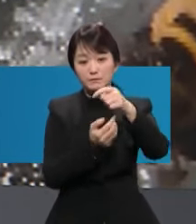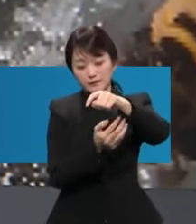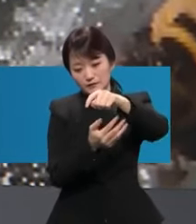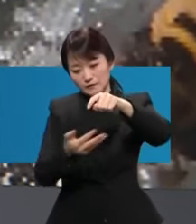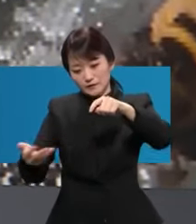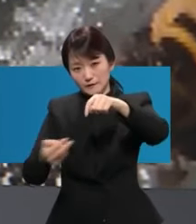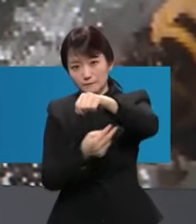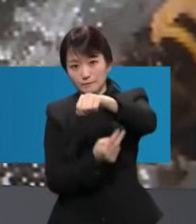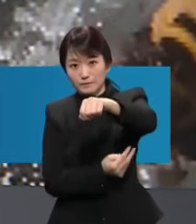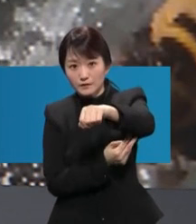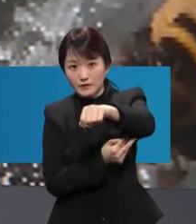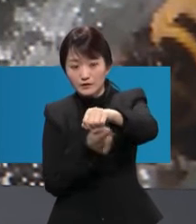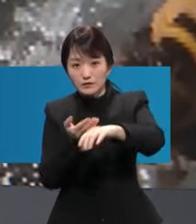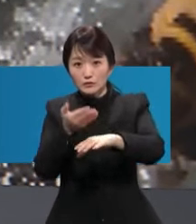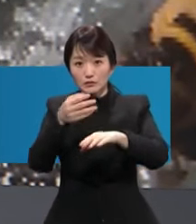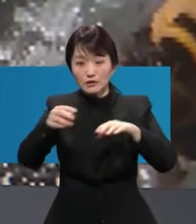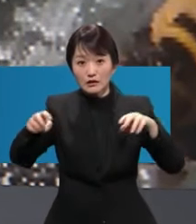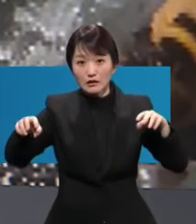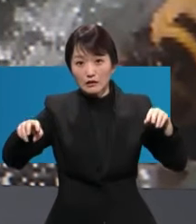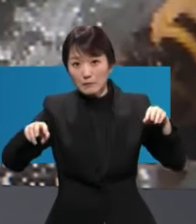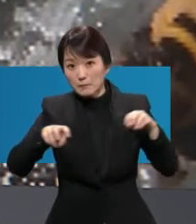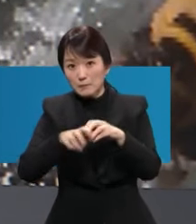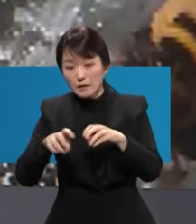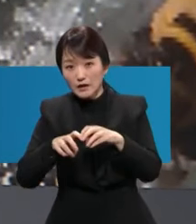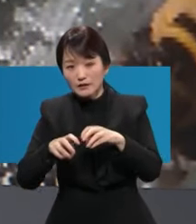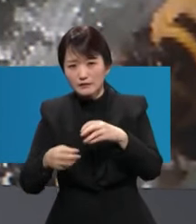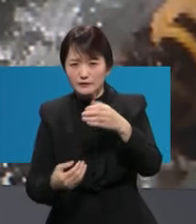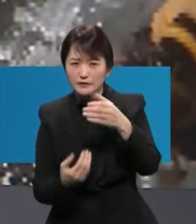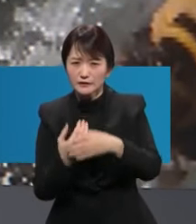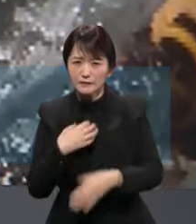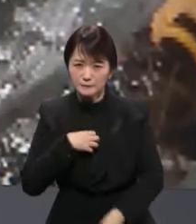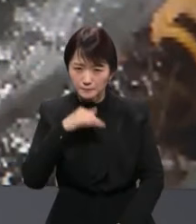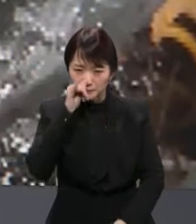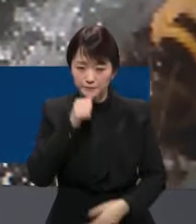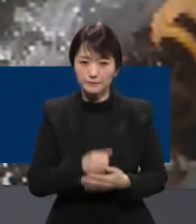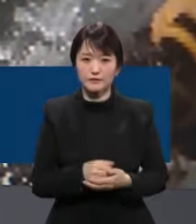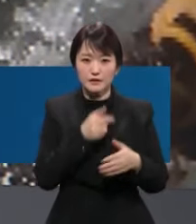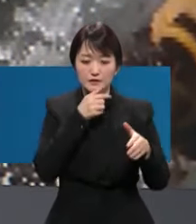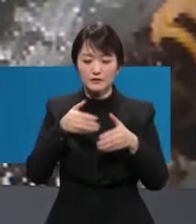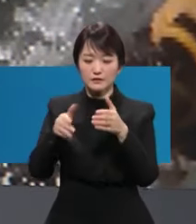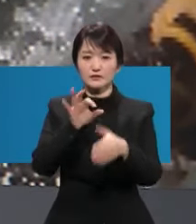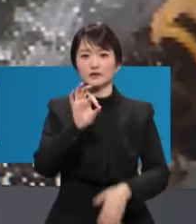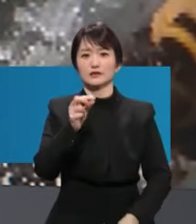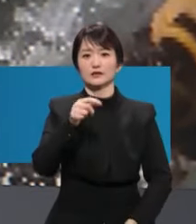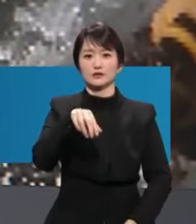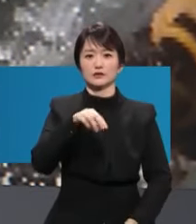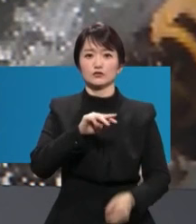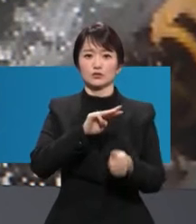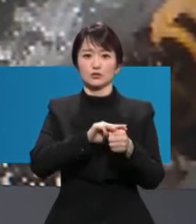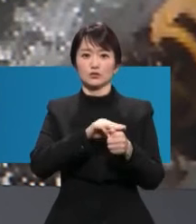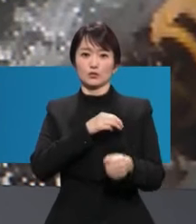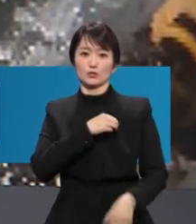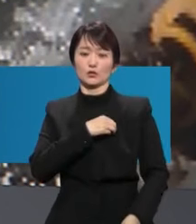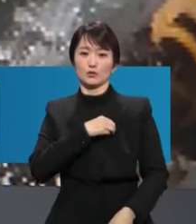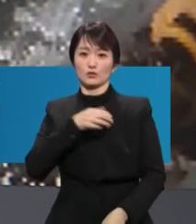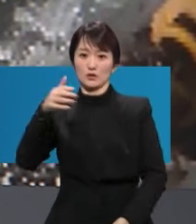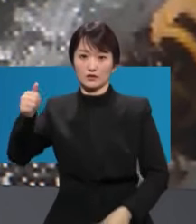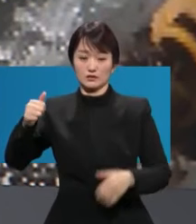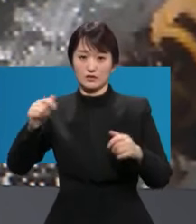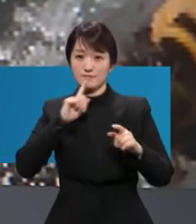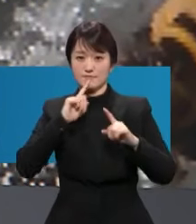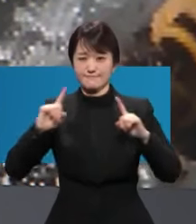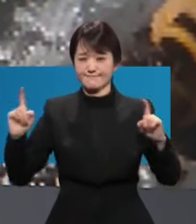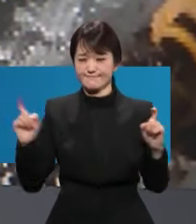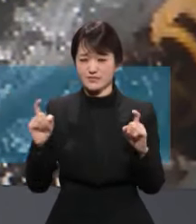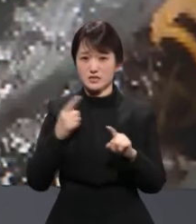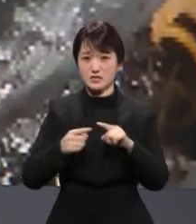위였는데 자칫 대형 사고로 이어질 수도 있었습니다. 경기도 안성에선 농협조합원이 조합장과 말다툼 끝에 흉기를